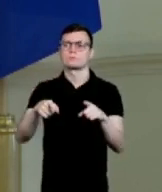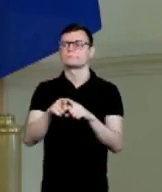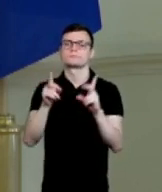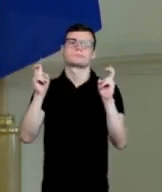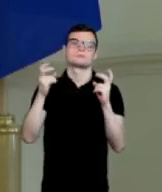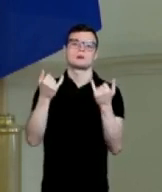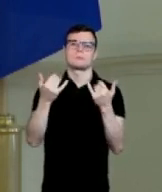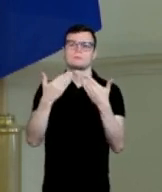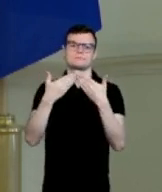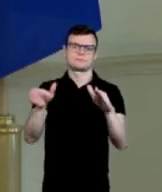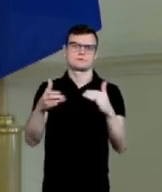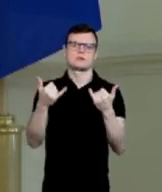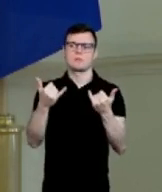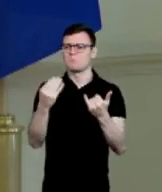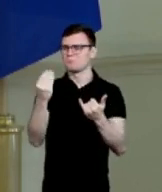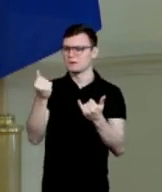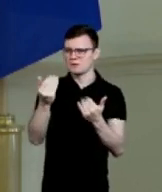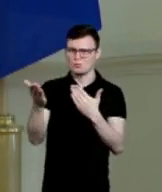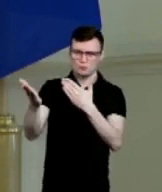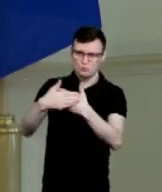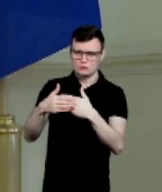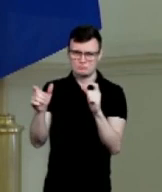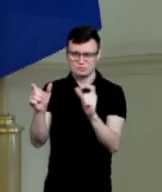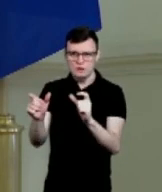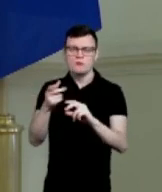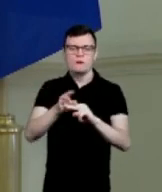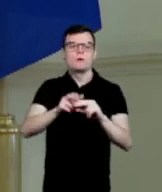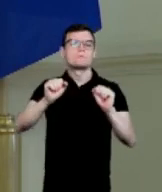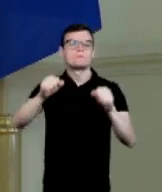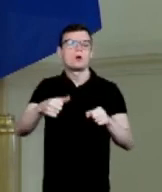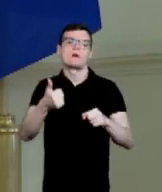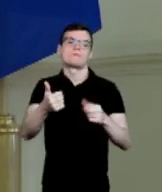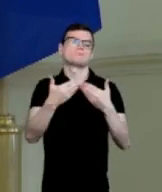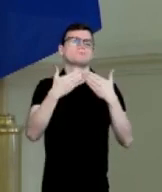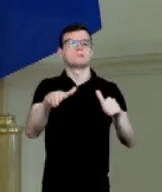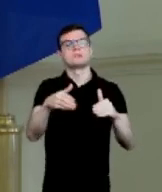dabar šiuo metu užrakintas lėšas, kad jos galėtų pradėti plaukti į Lietuvą.